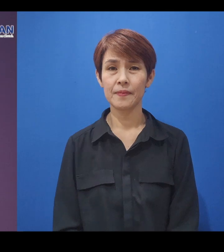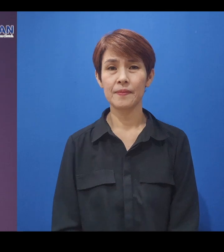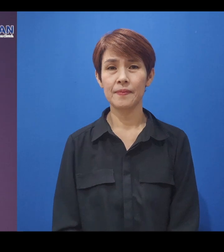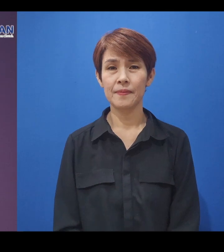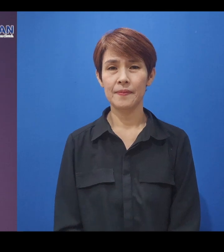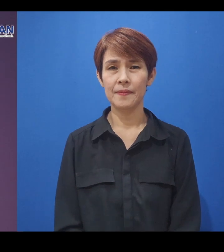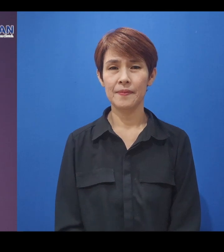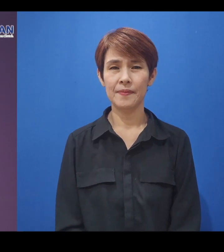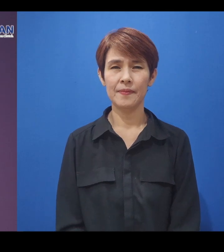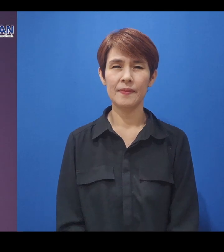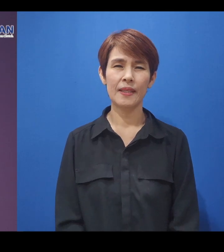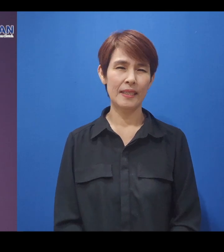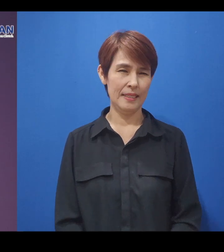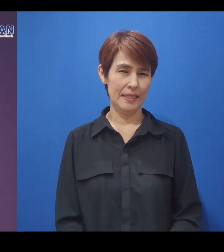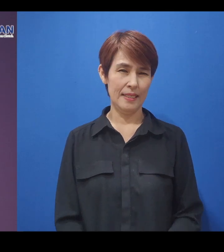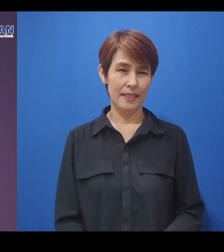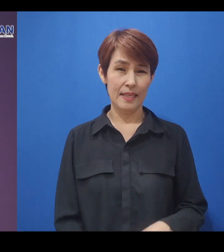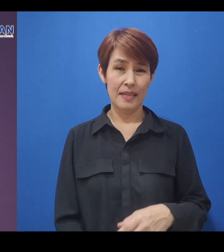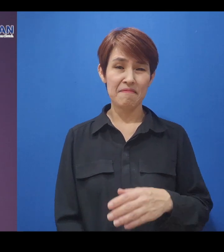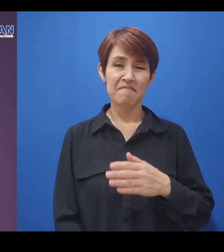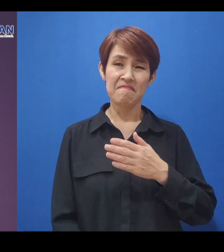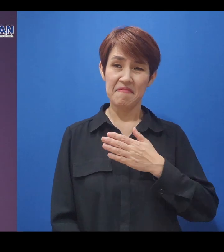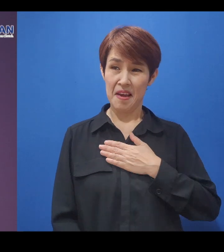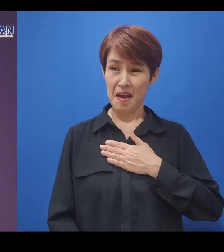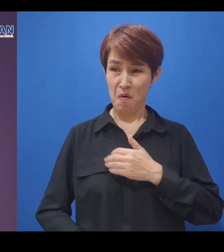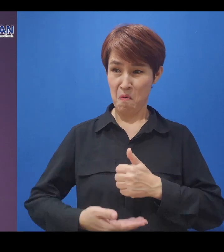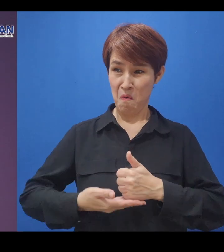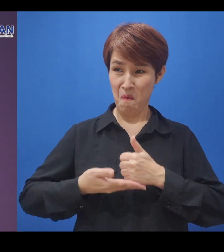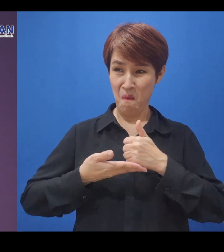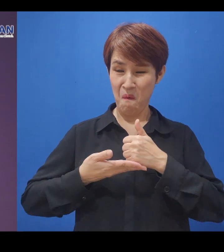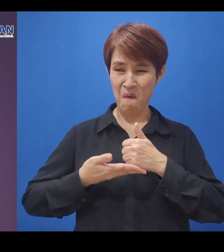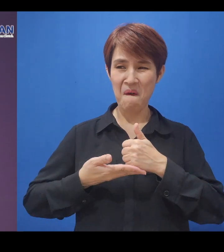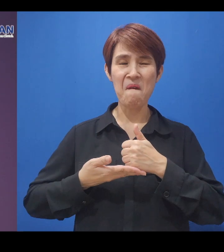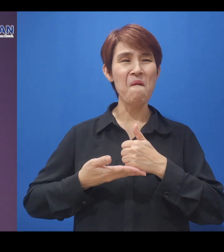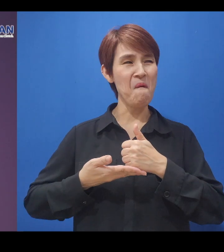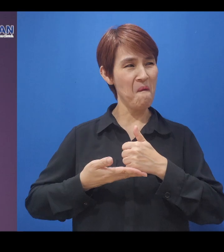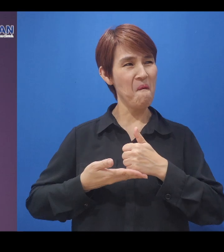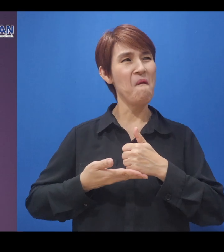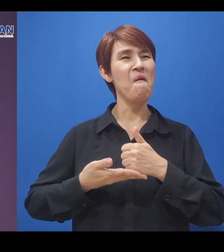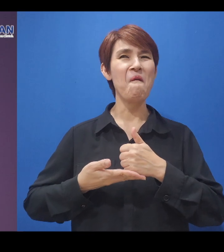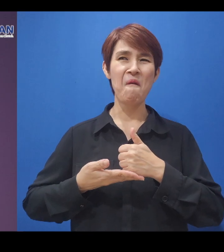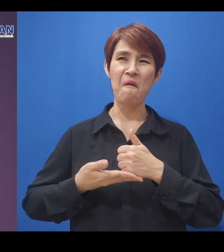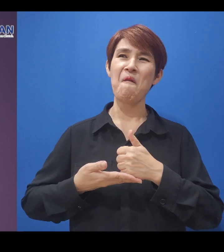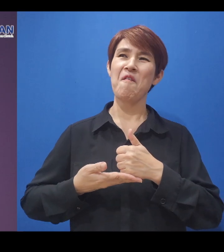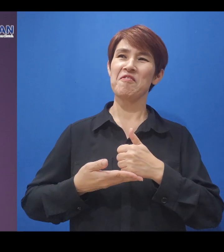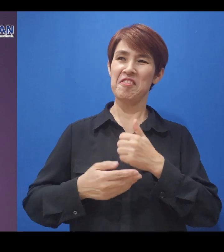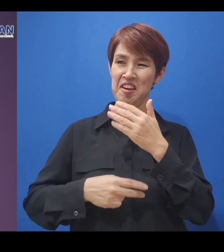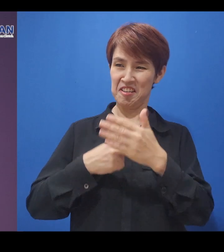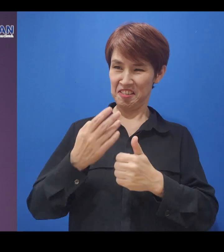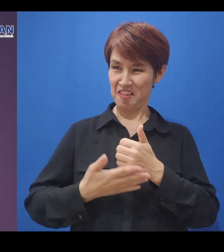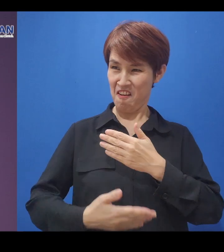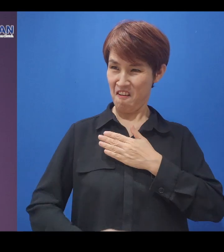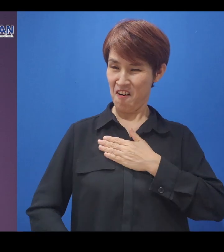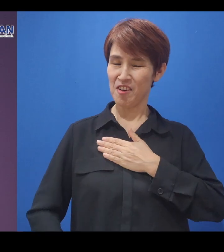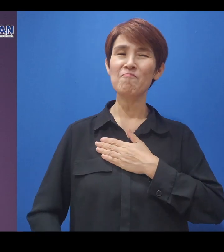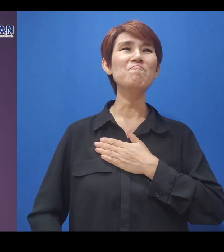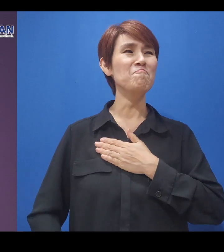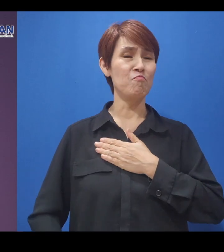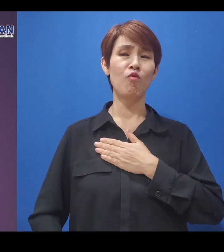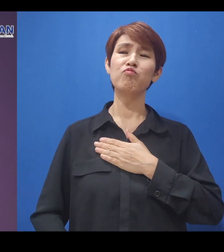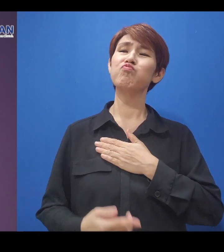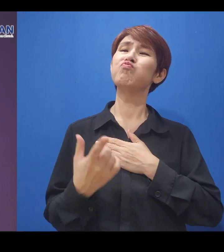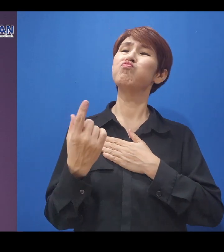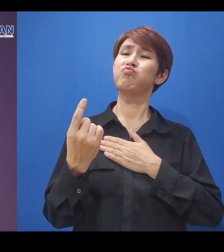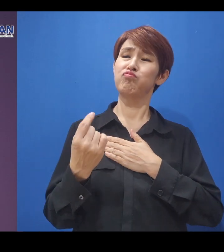그냥 자기를 제우스로 높여주고 자기를 헤르메스로 높여줄 때 뭐 내가